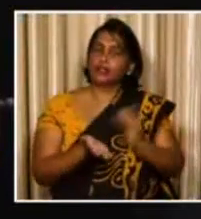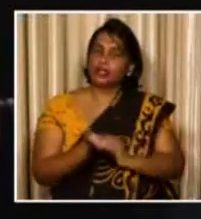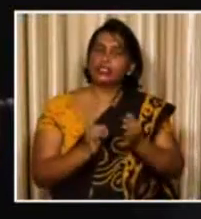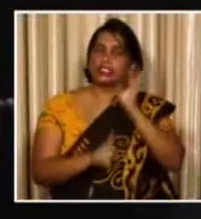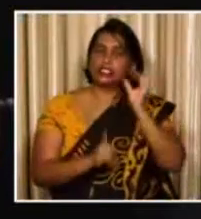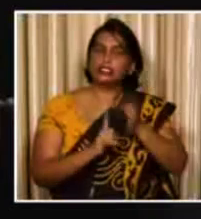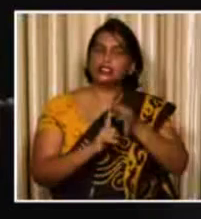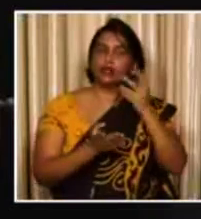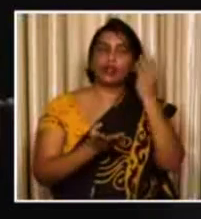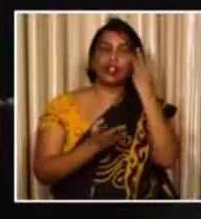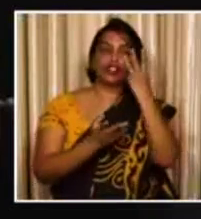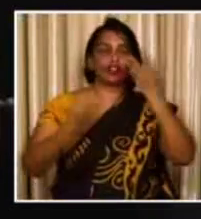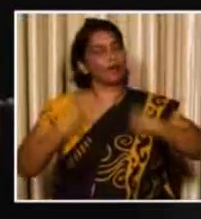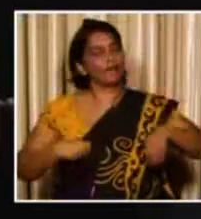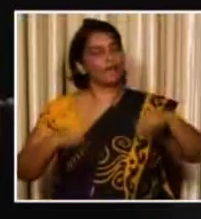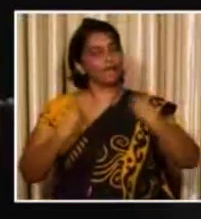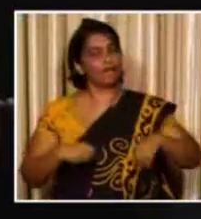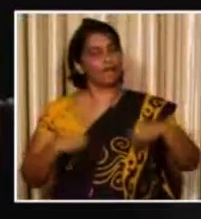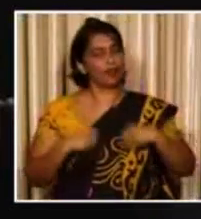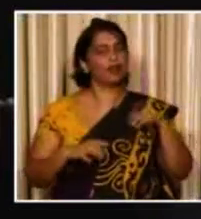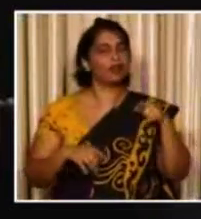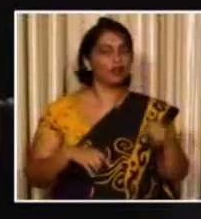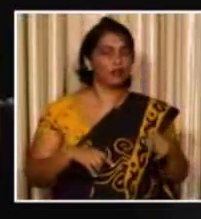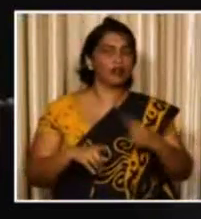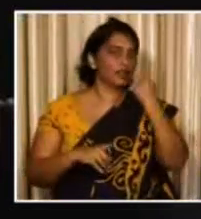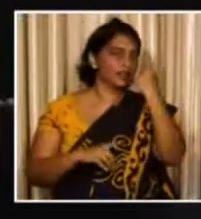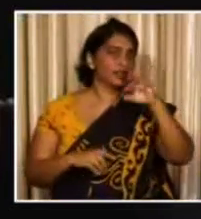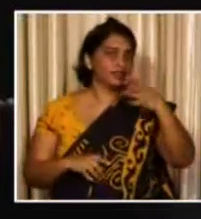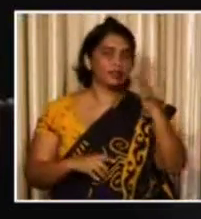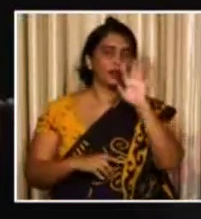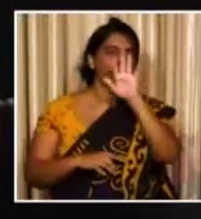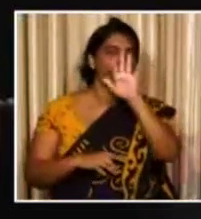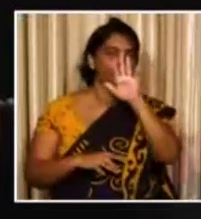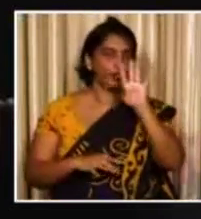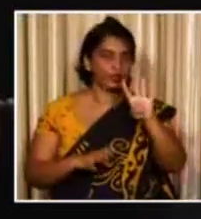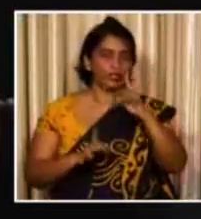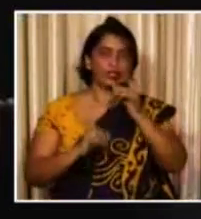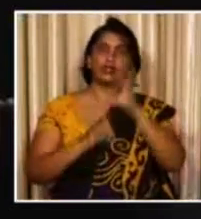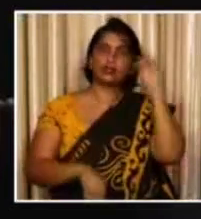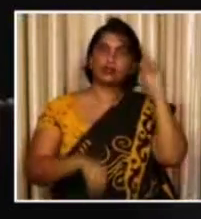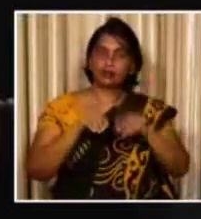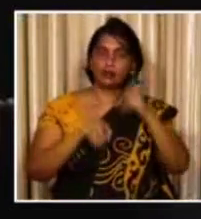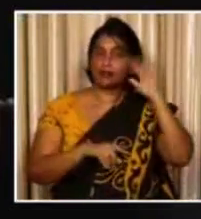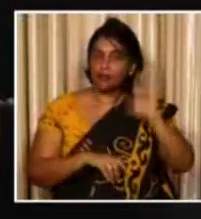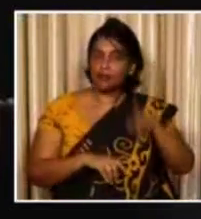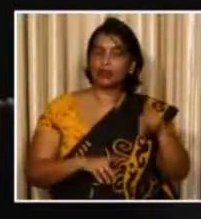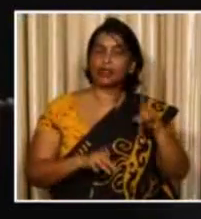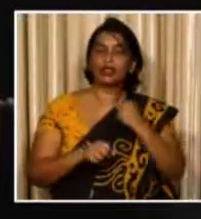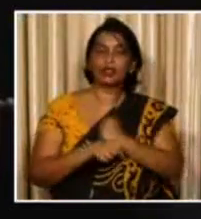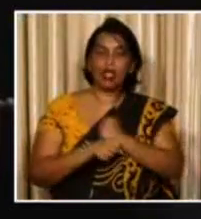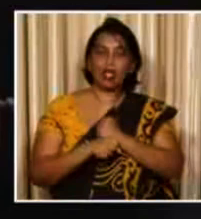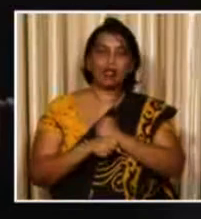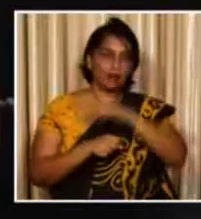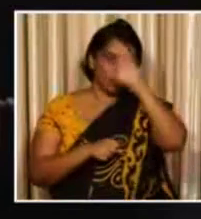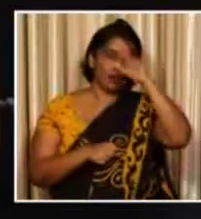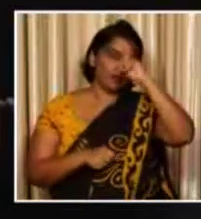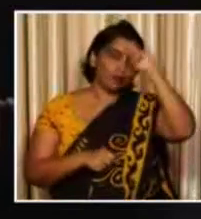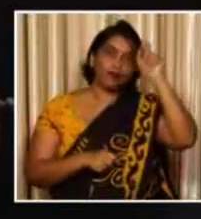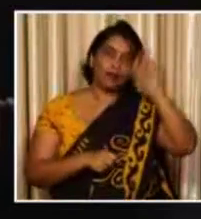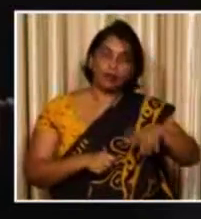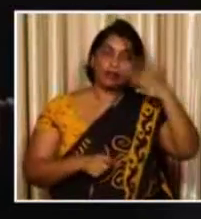ජනාධිපතිවරණ තුනක් අපි පරාජයට පත් වුණා. 1994 ජනාධිපතිවරණ අපේක්ෂක ගාමිණී දිසානායක